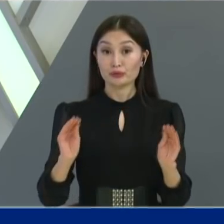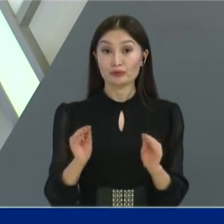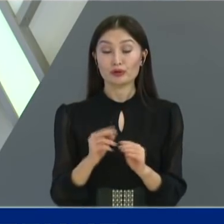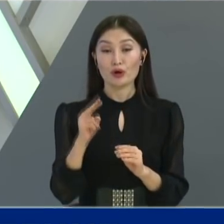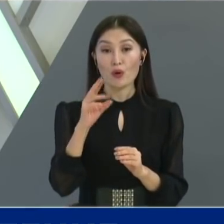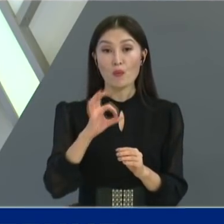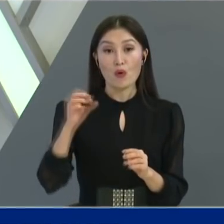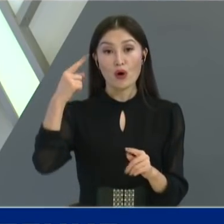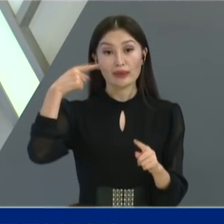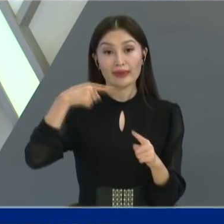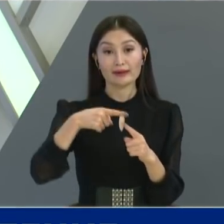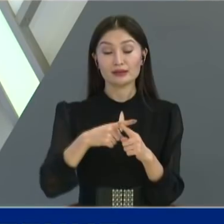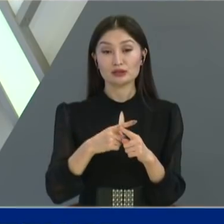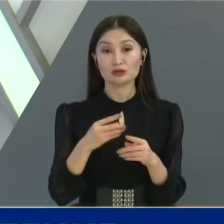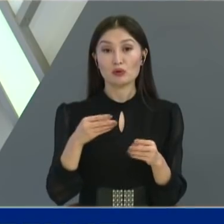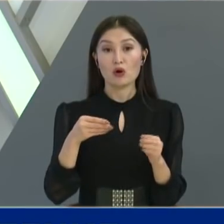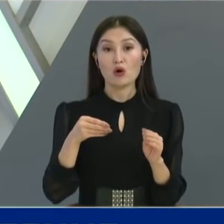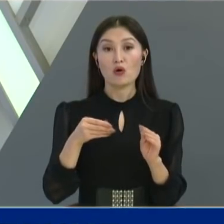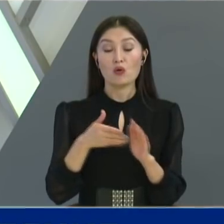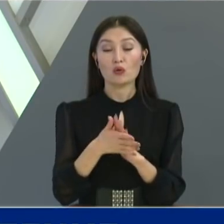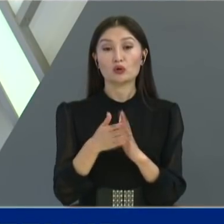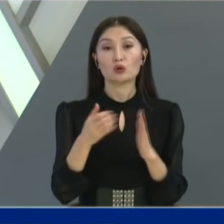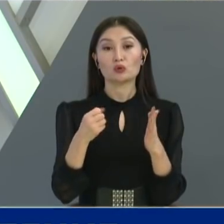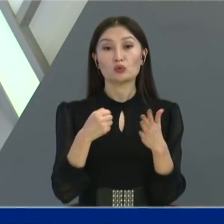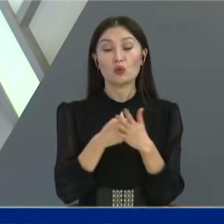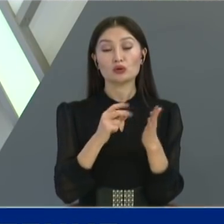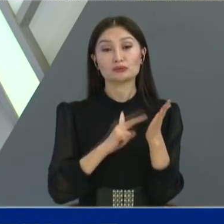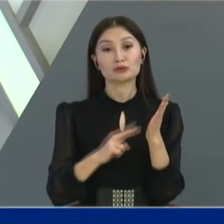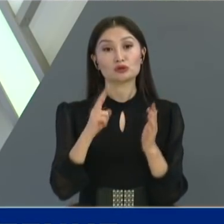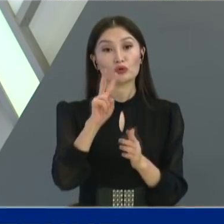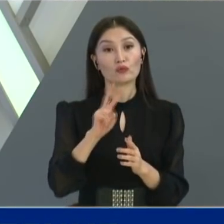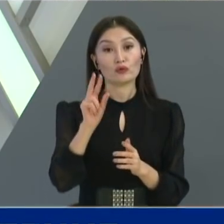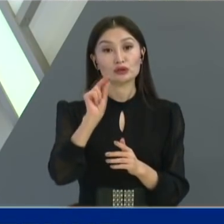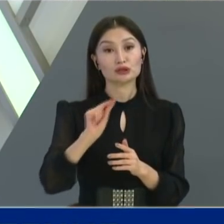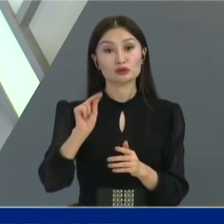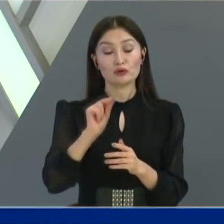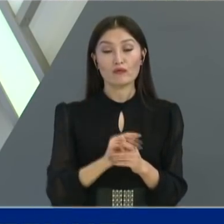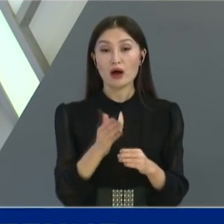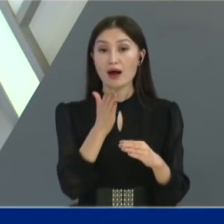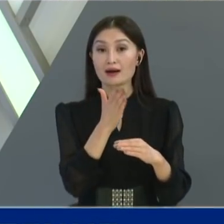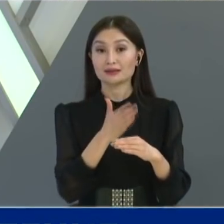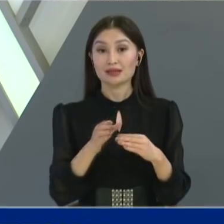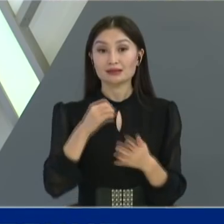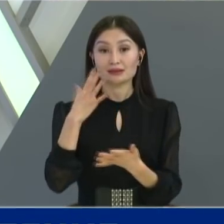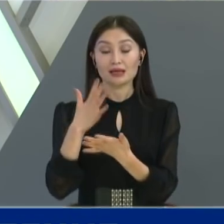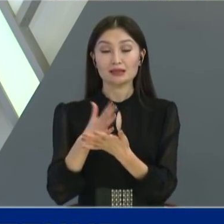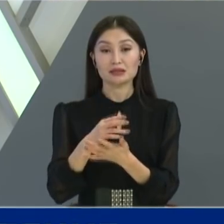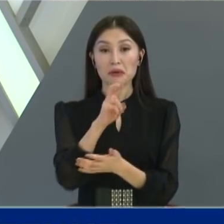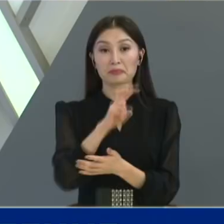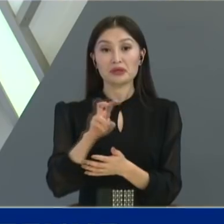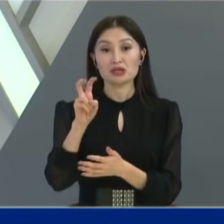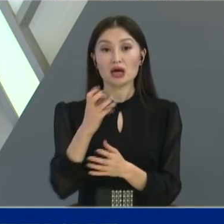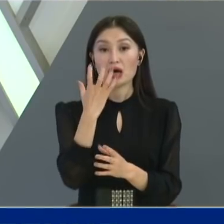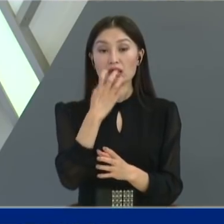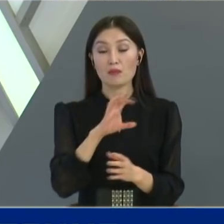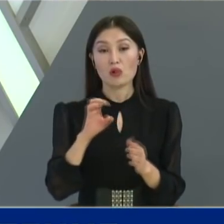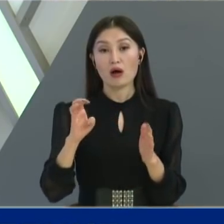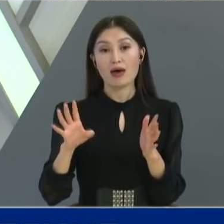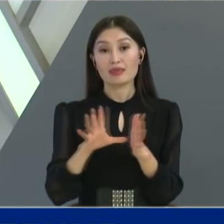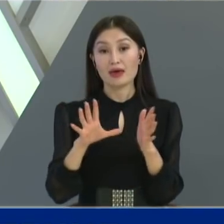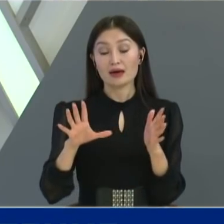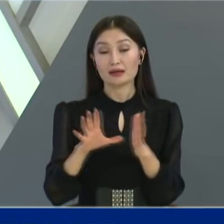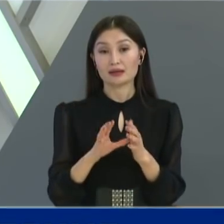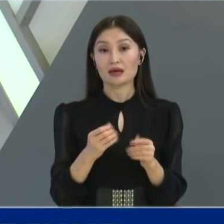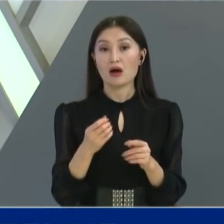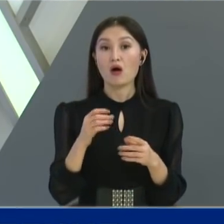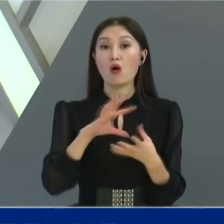по техническим параметрам уходит до 72 часов. Часть столицы теплом обеспечивает и Бишкек Теплоэнерго. Общее же число